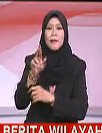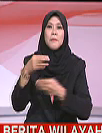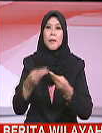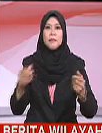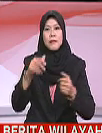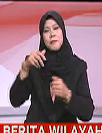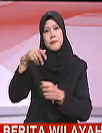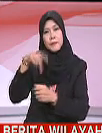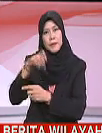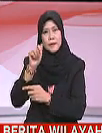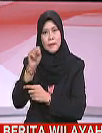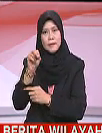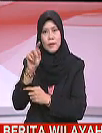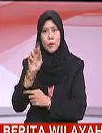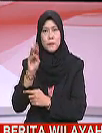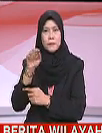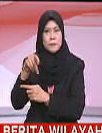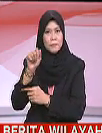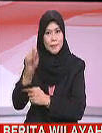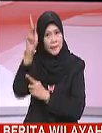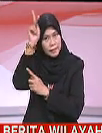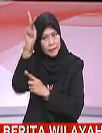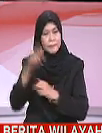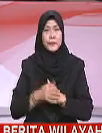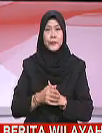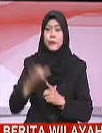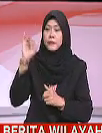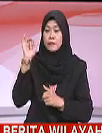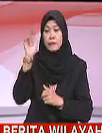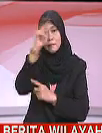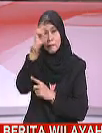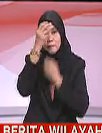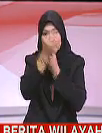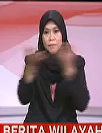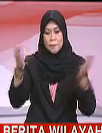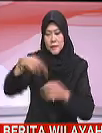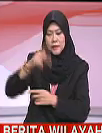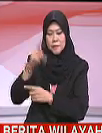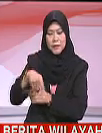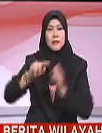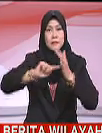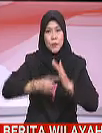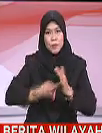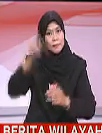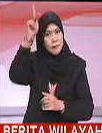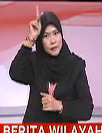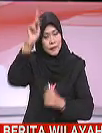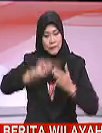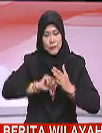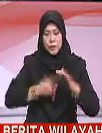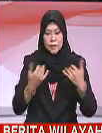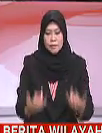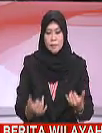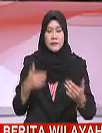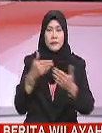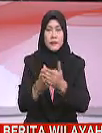Pekan Tumpat Kelantan. Semalam kerajaan mengumumkan pelaksanaan PKP dikenakan semula di Kelantan bermula hari ini